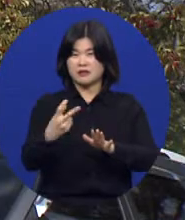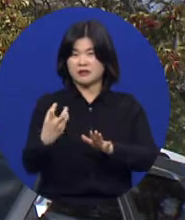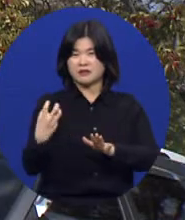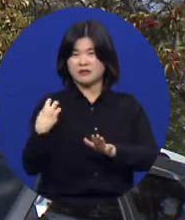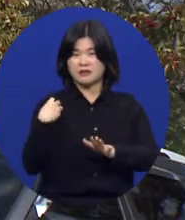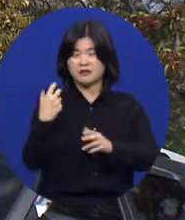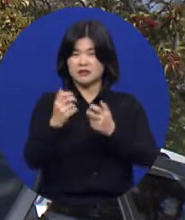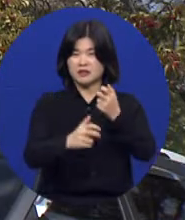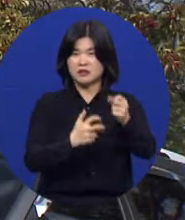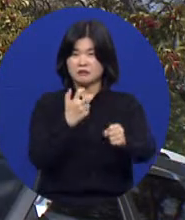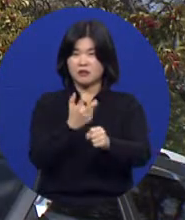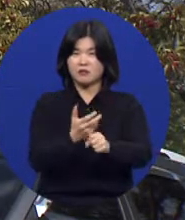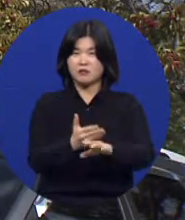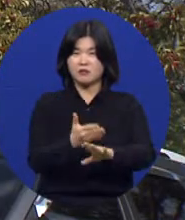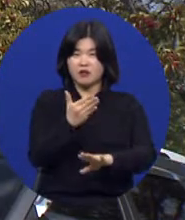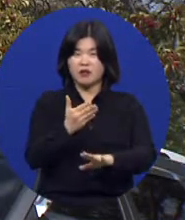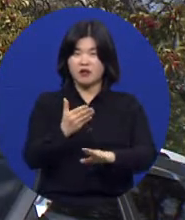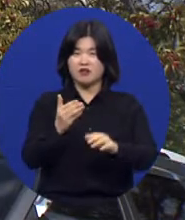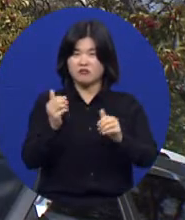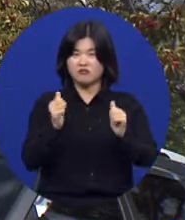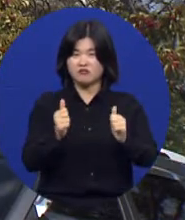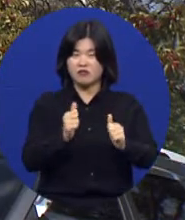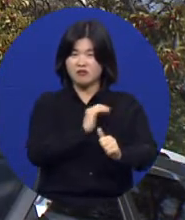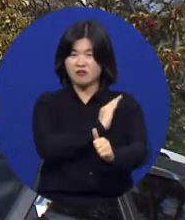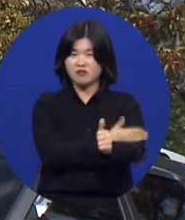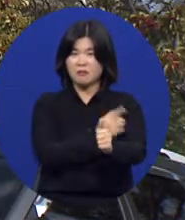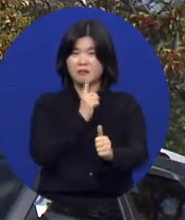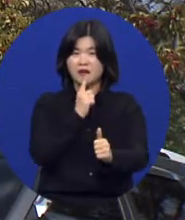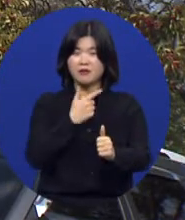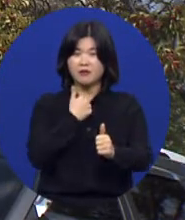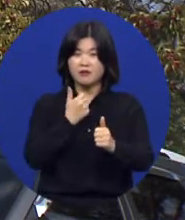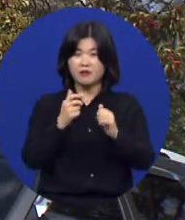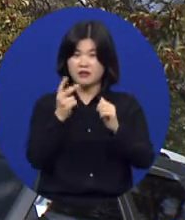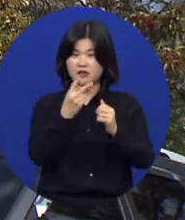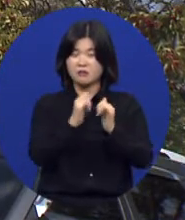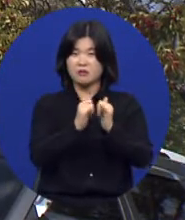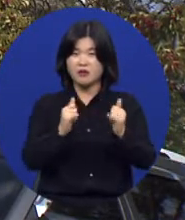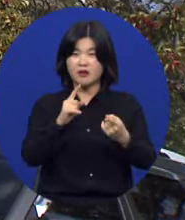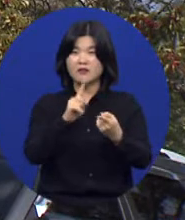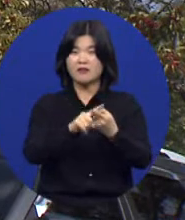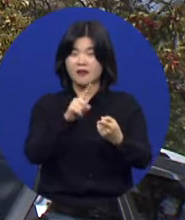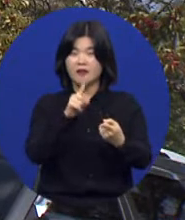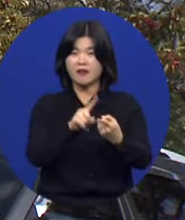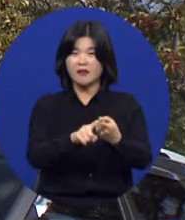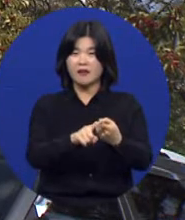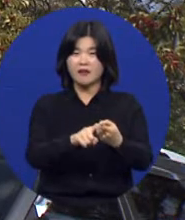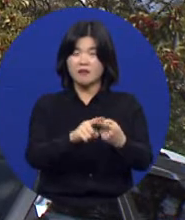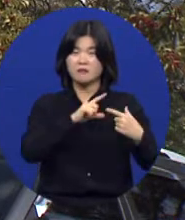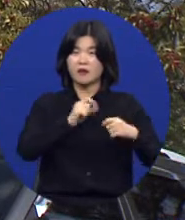청구로 70년 넘게 전과자 신분으로 낙인 찍혔던 수용인 2천여 명에게도